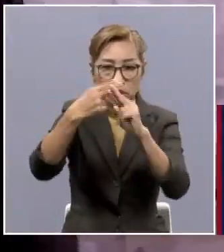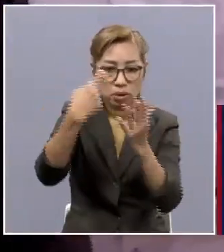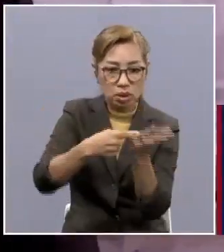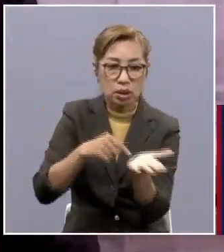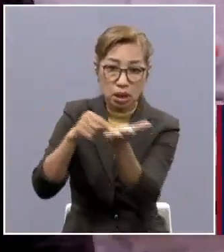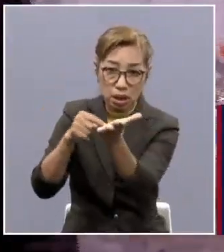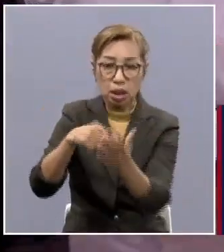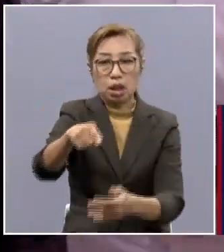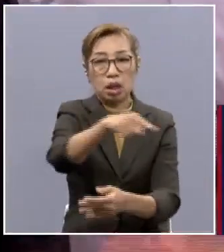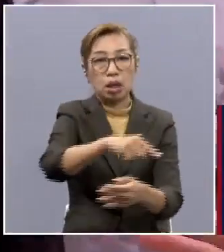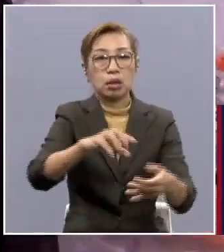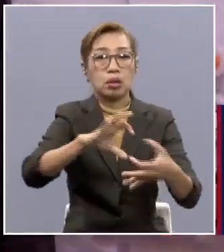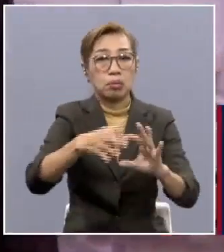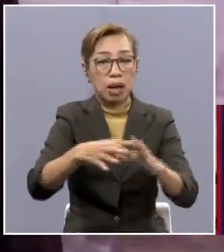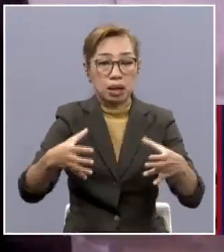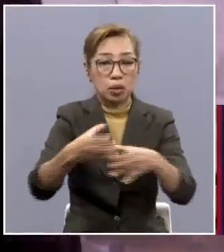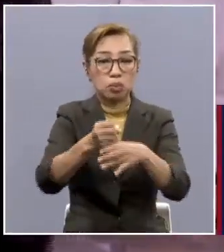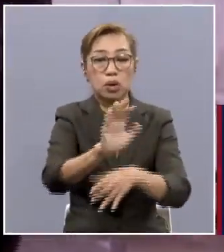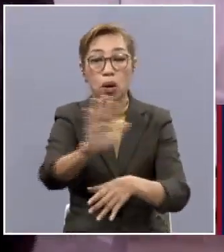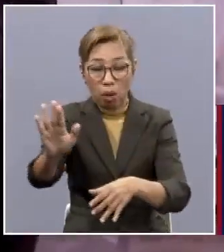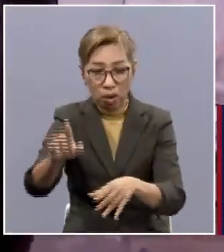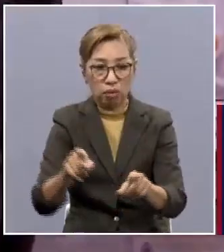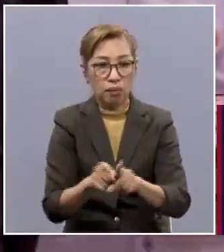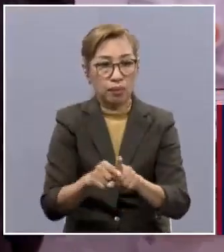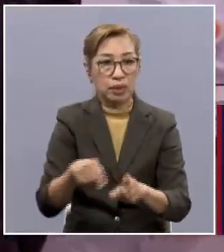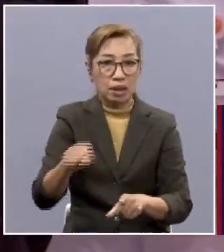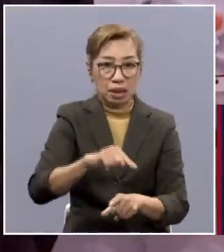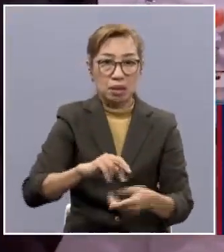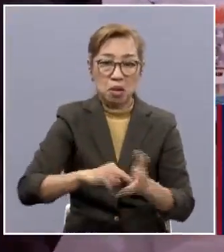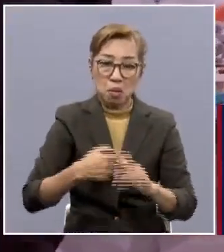การเมืองย่อมมิอาจนำไปกล่าวว่าเป็นผู้ที่มีคุณสมบัติพิเศษนะครับ